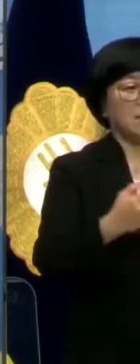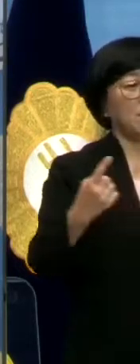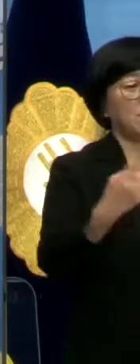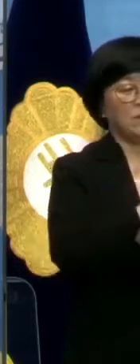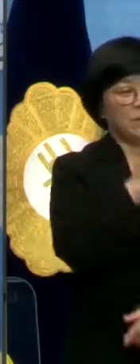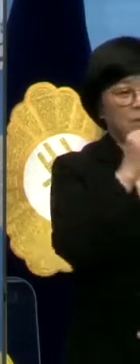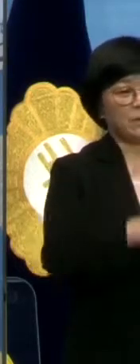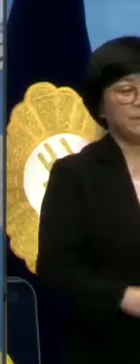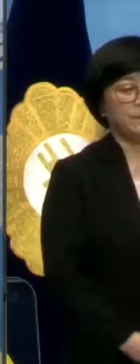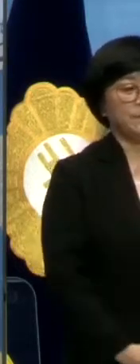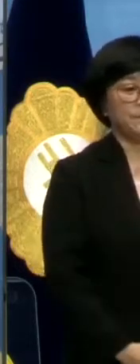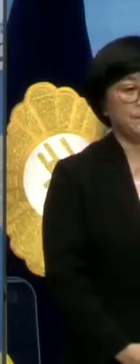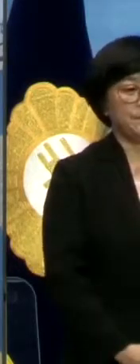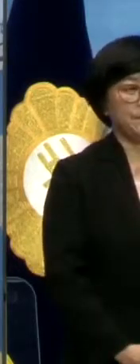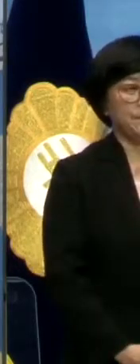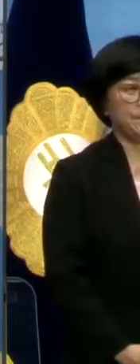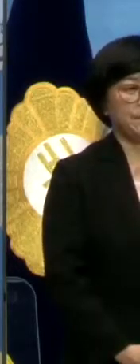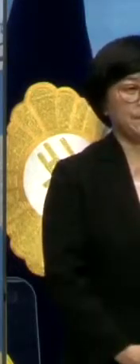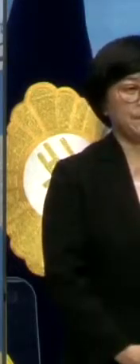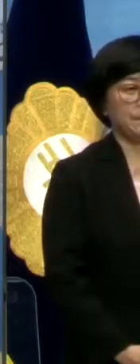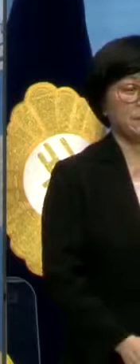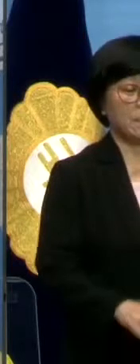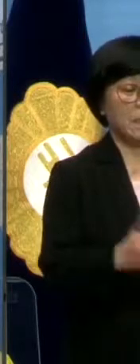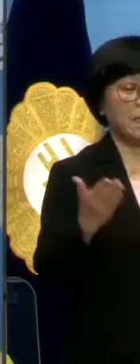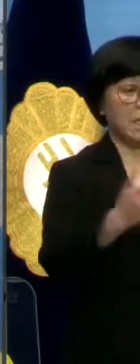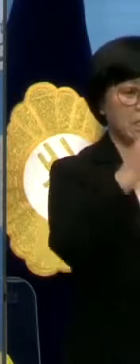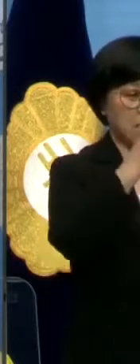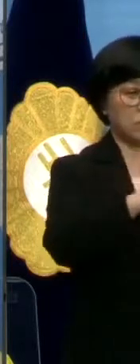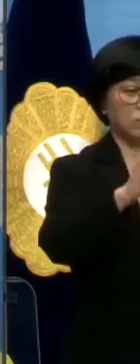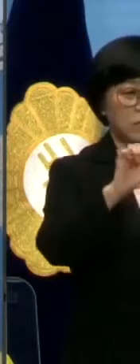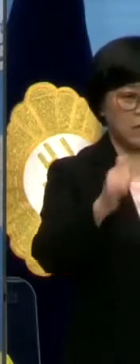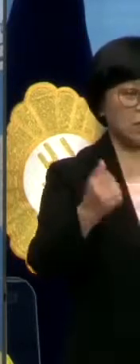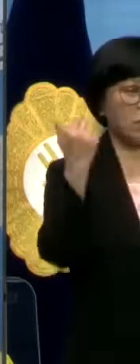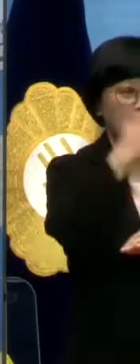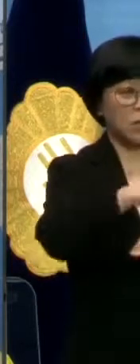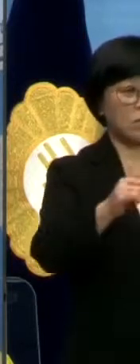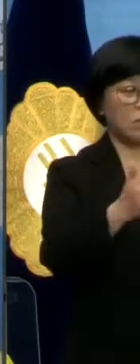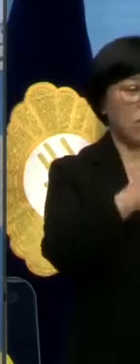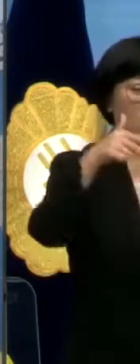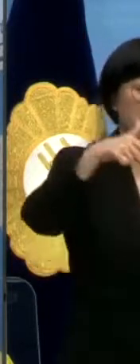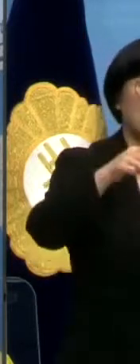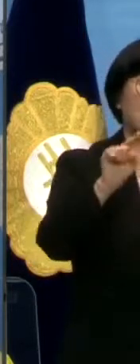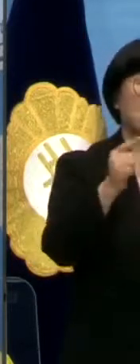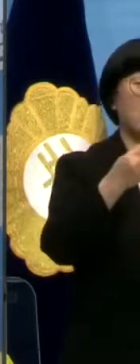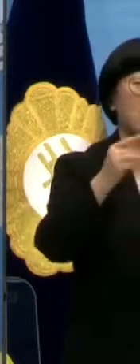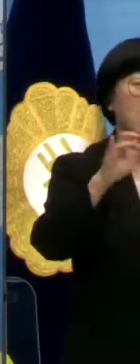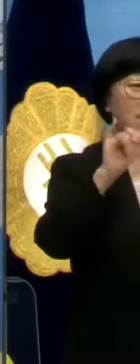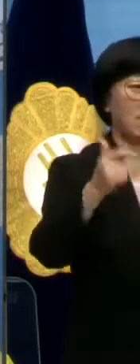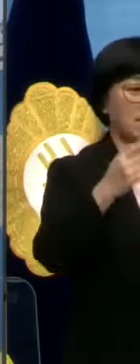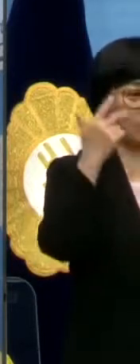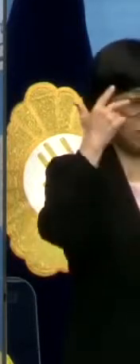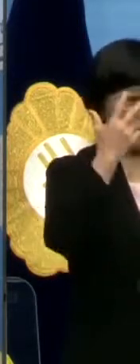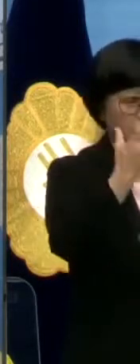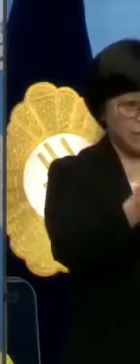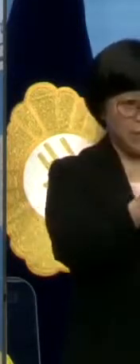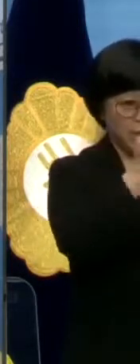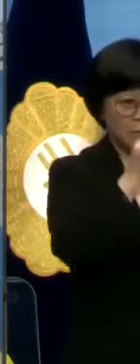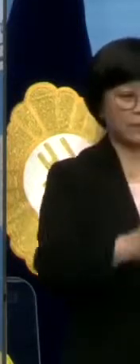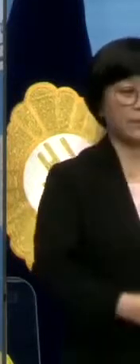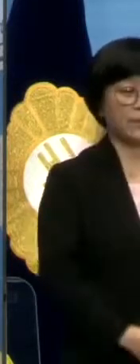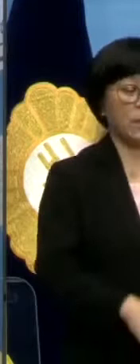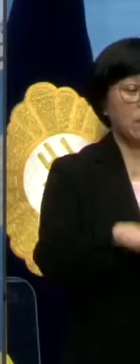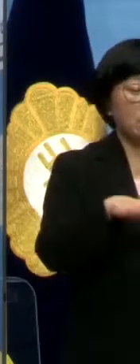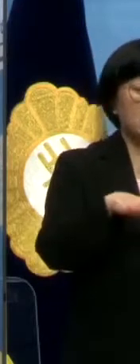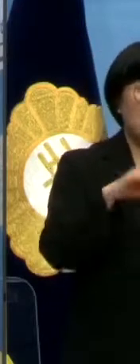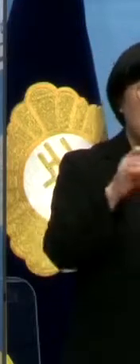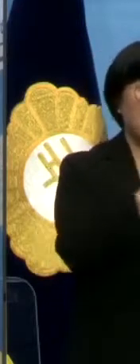있었습니다. 일하다 죽지 않게 라는 기획도 있었고 전태일 정신도 녹아있는 것입니다.